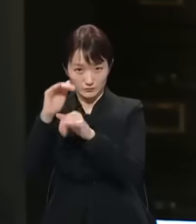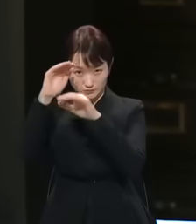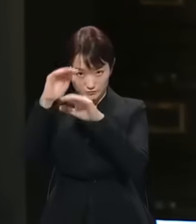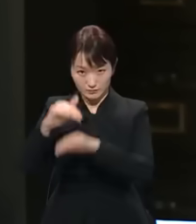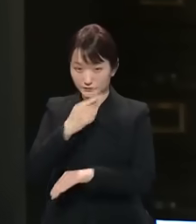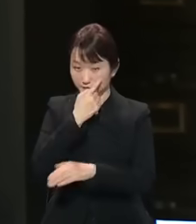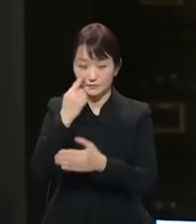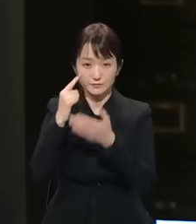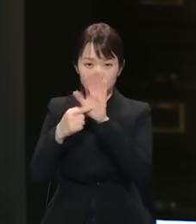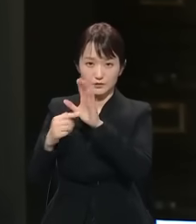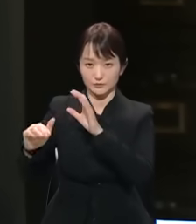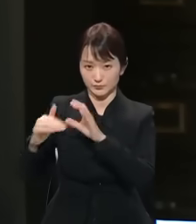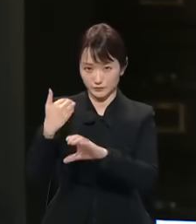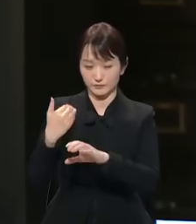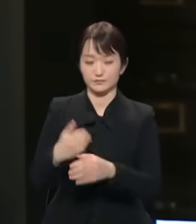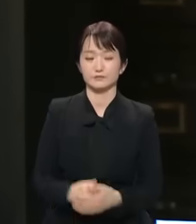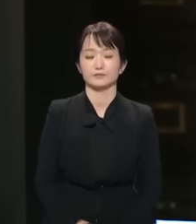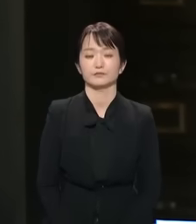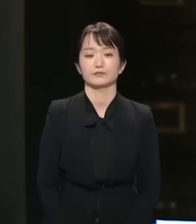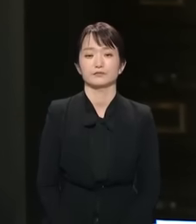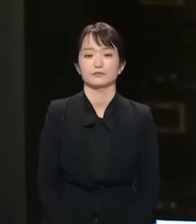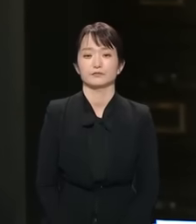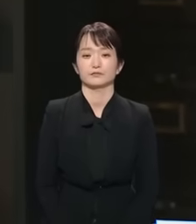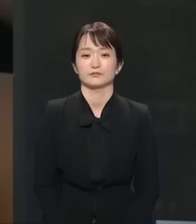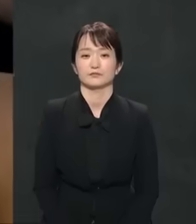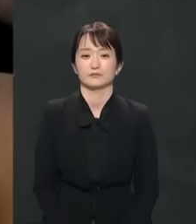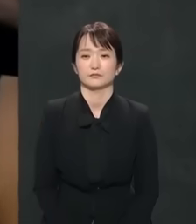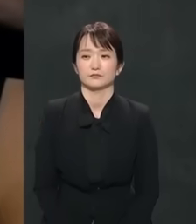내용을 증거로 보내줬습니다. 잠깐 들어보시죠.